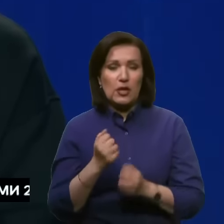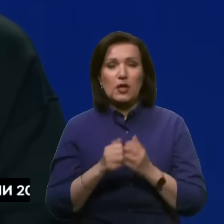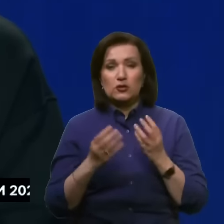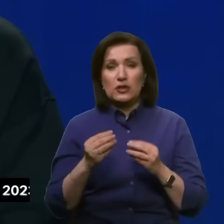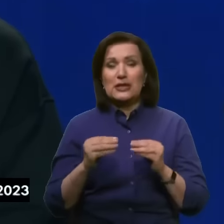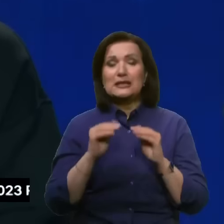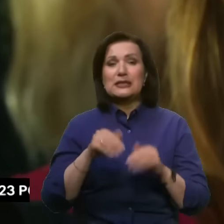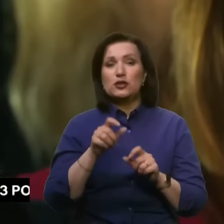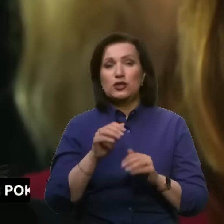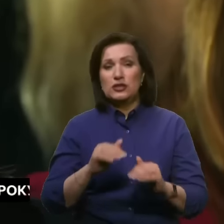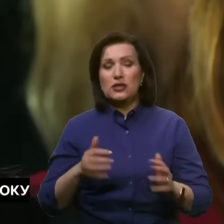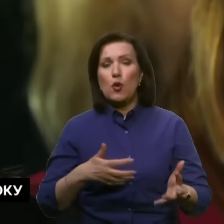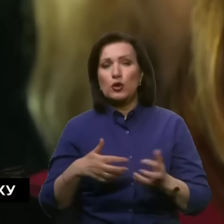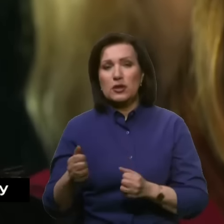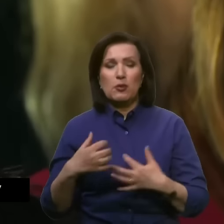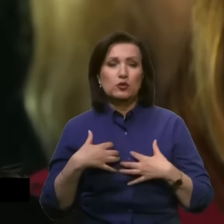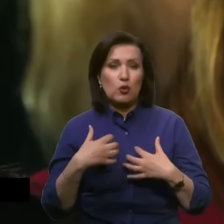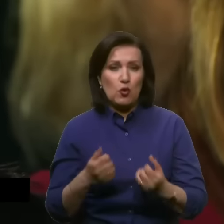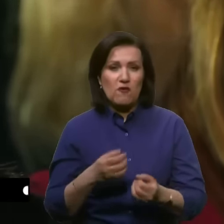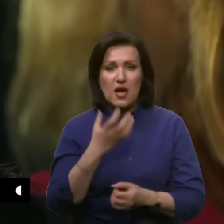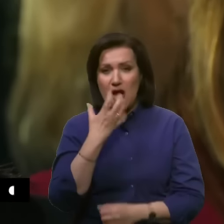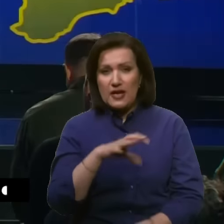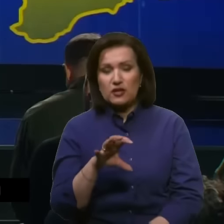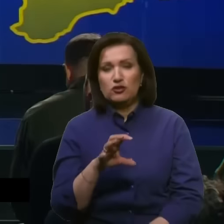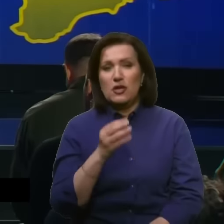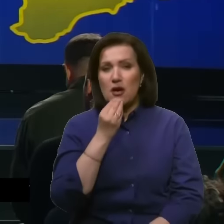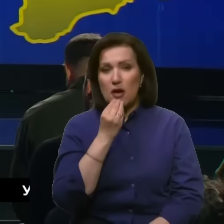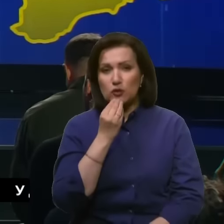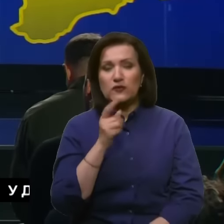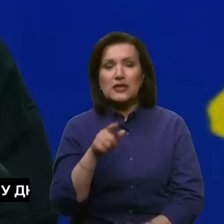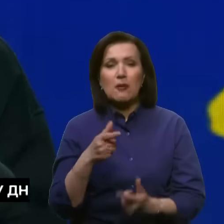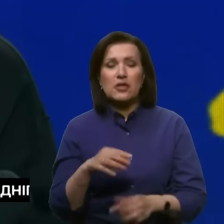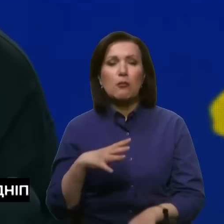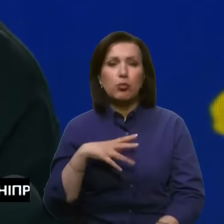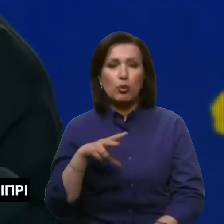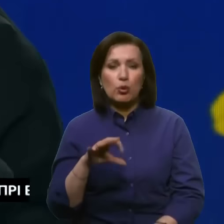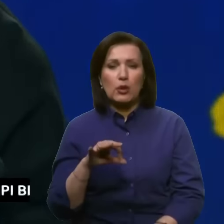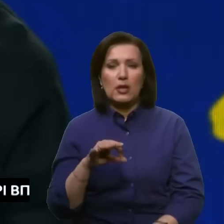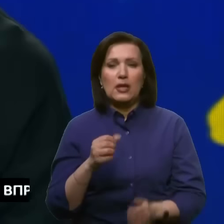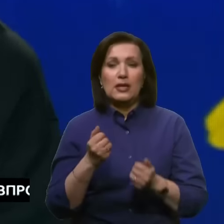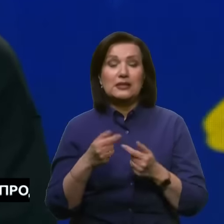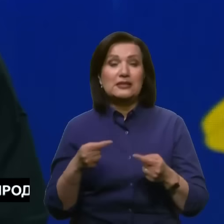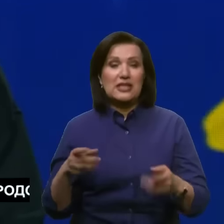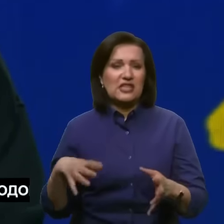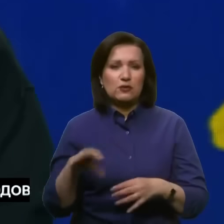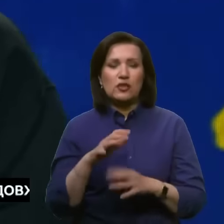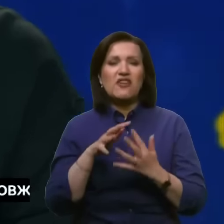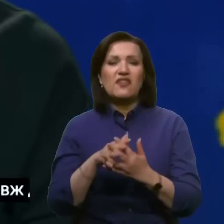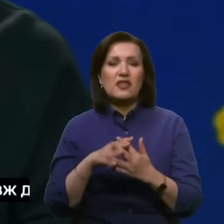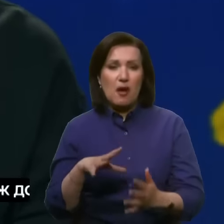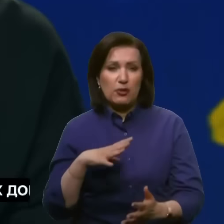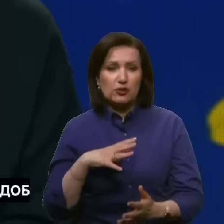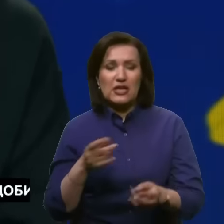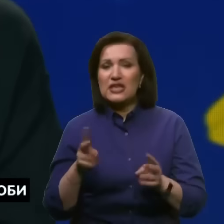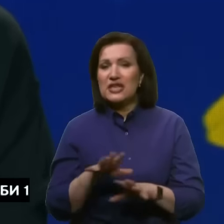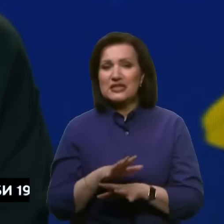10 тисяч дітей отримують здорове, гаряче харчування там, де було стільки всього, там, де війна пройшла